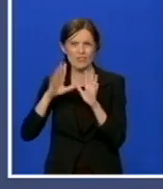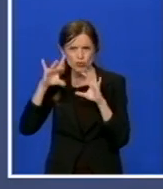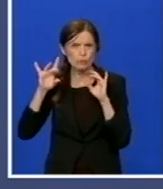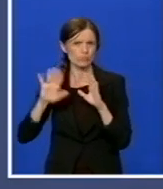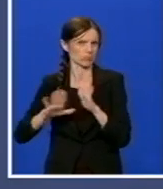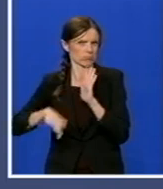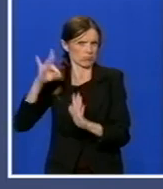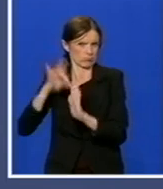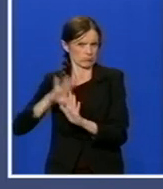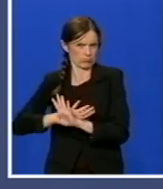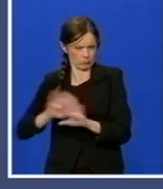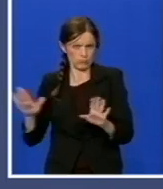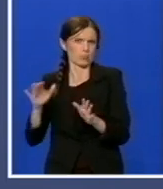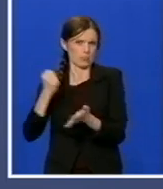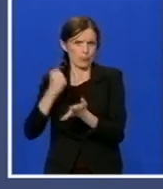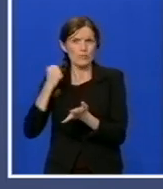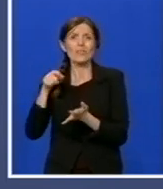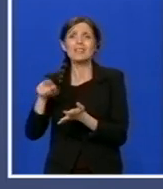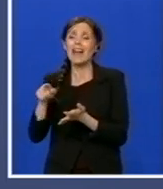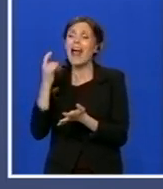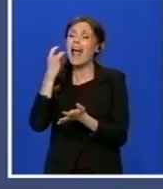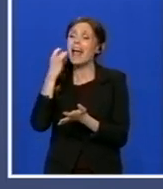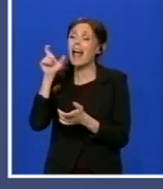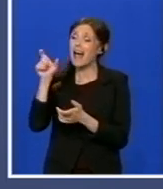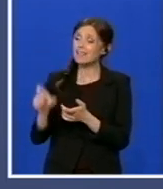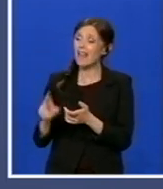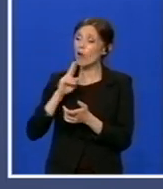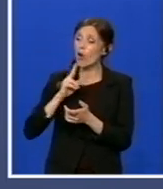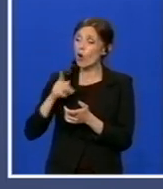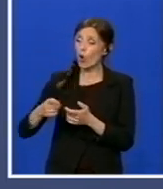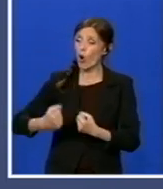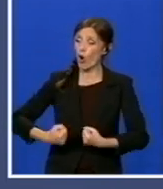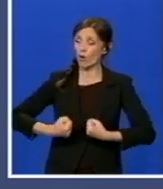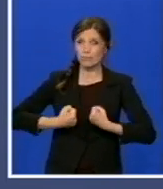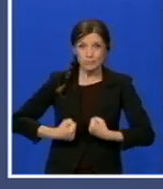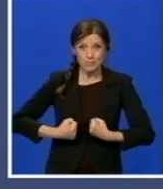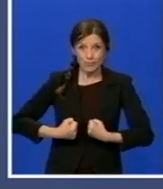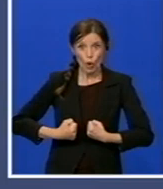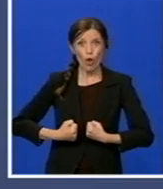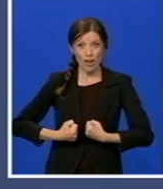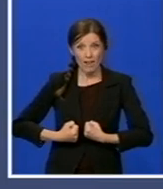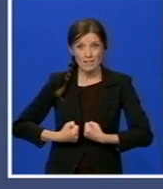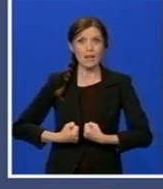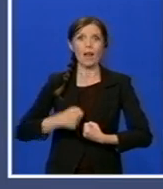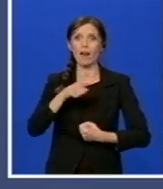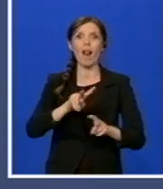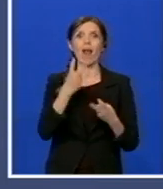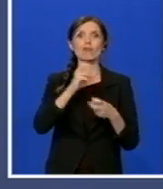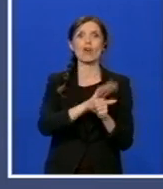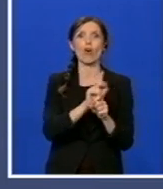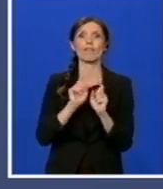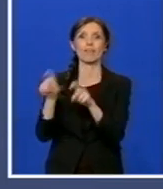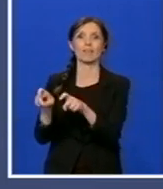pokazale da je gojaznost faktor rizika za nastanak, za češće oboljevanje COVID virusne